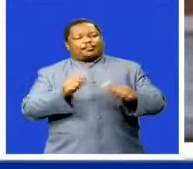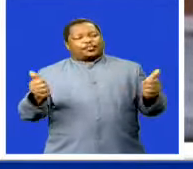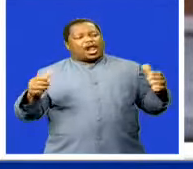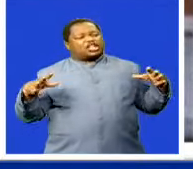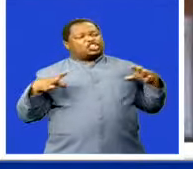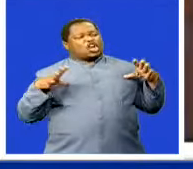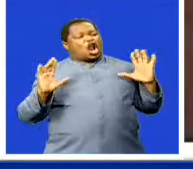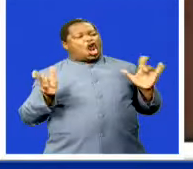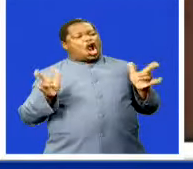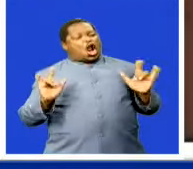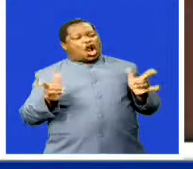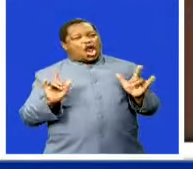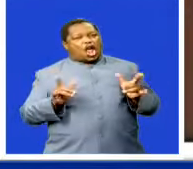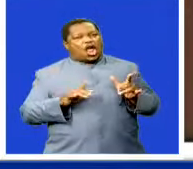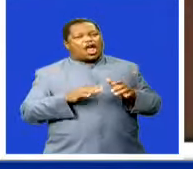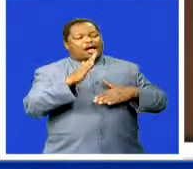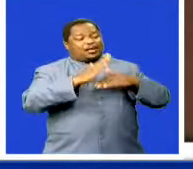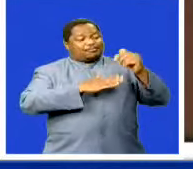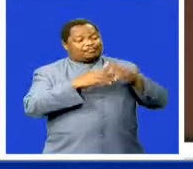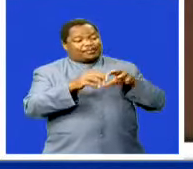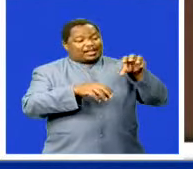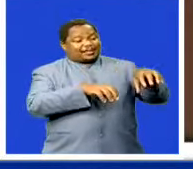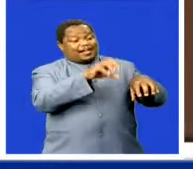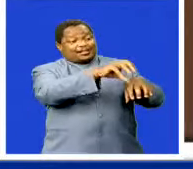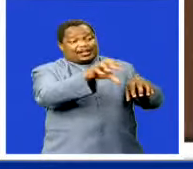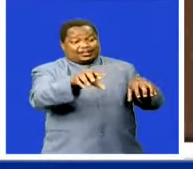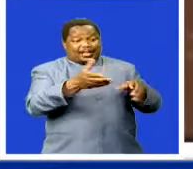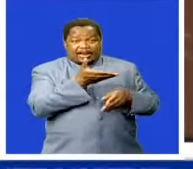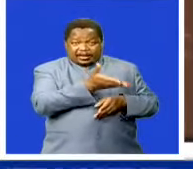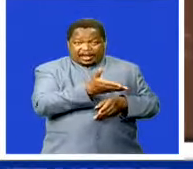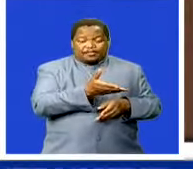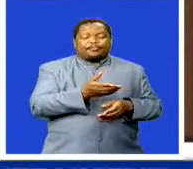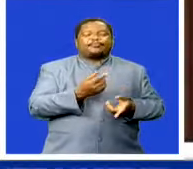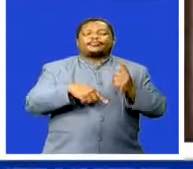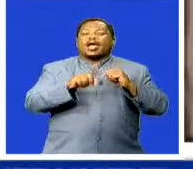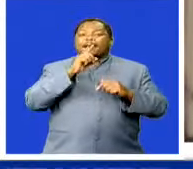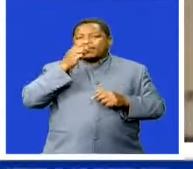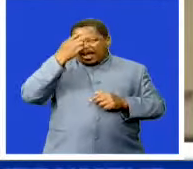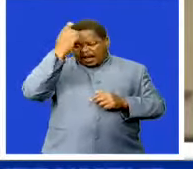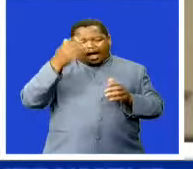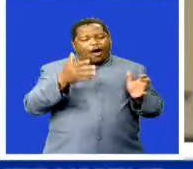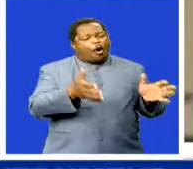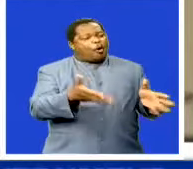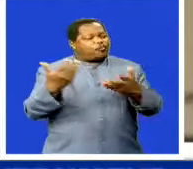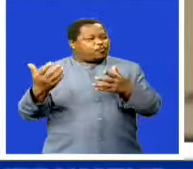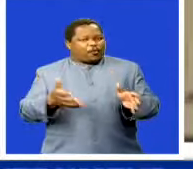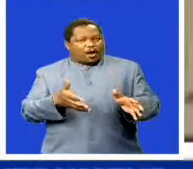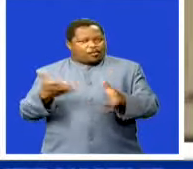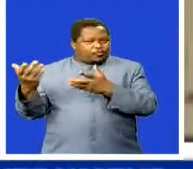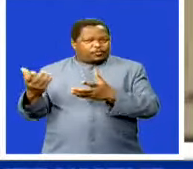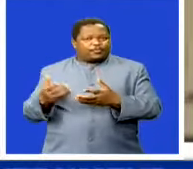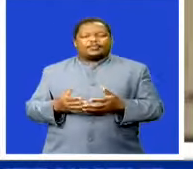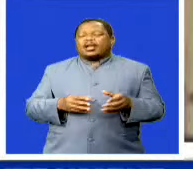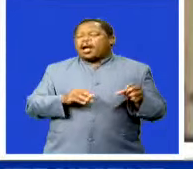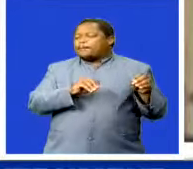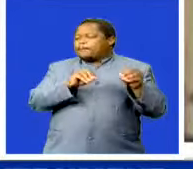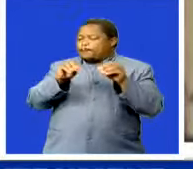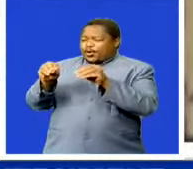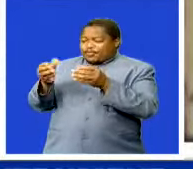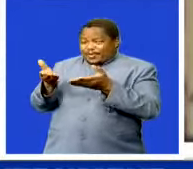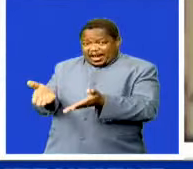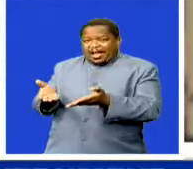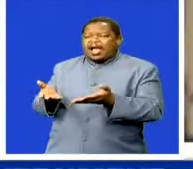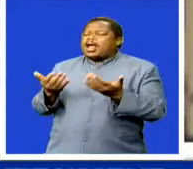kanti phela lo mudze njalo nomakhuluma wathi la kata ukwenda abantu